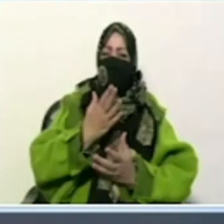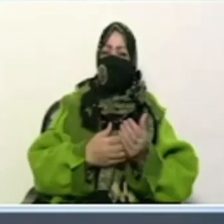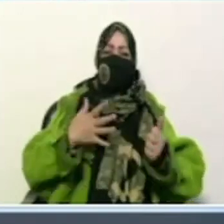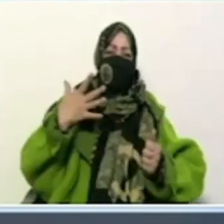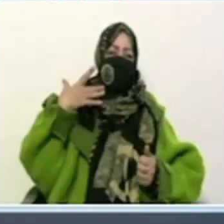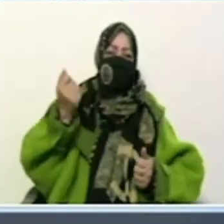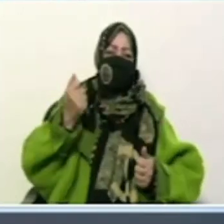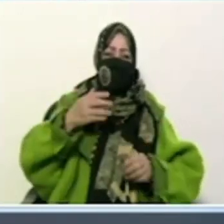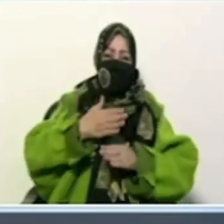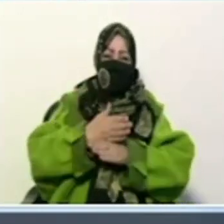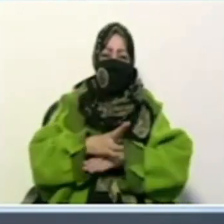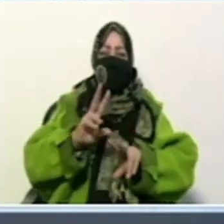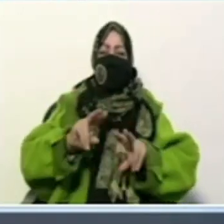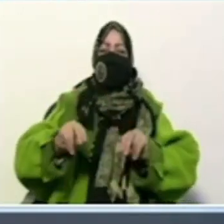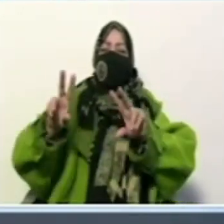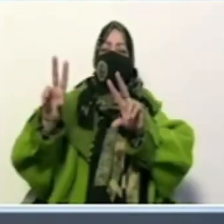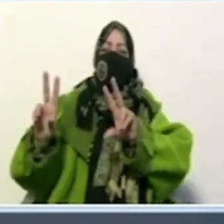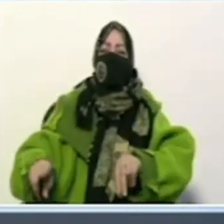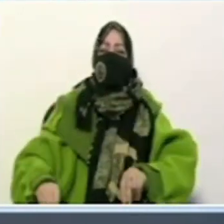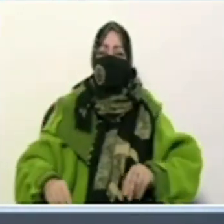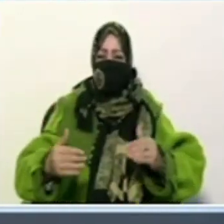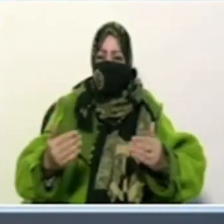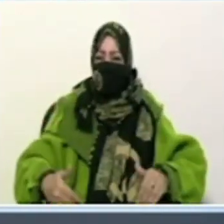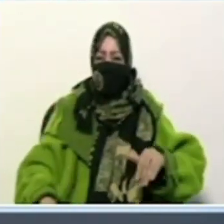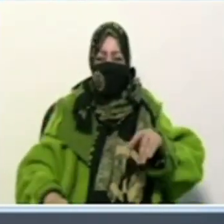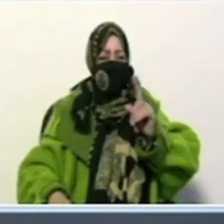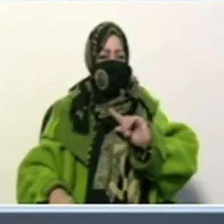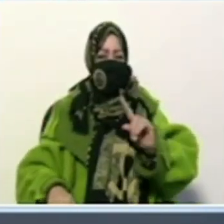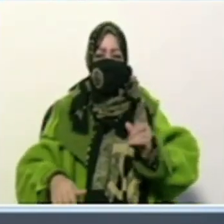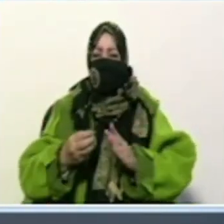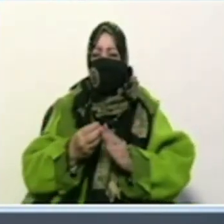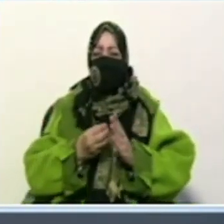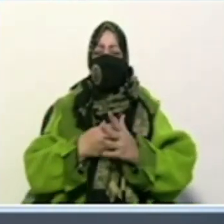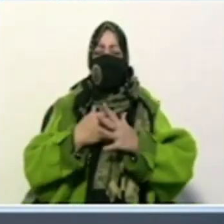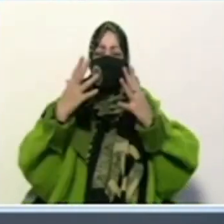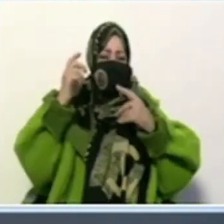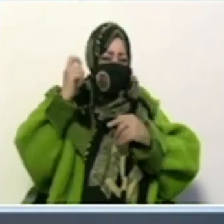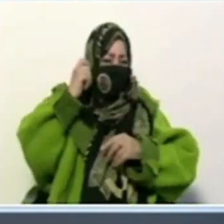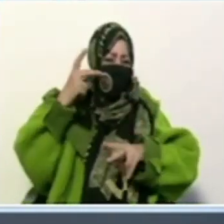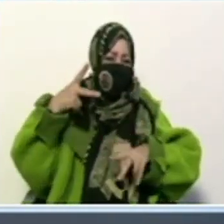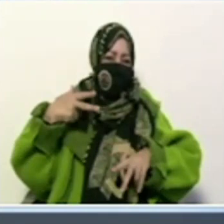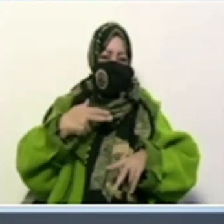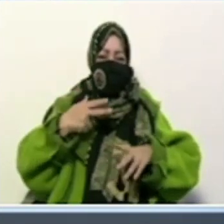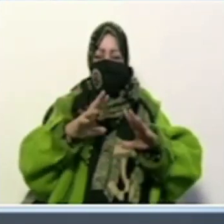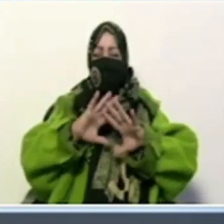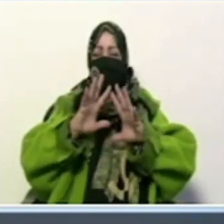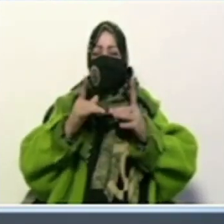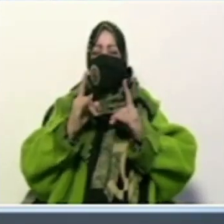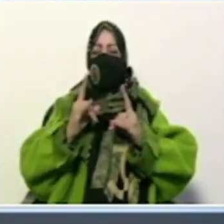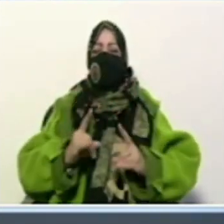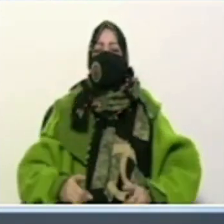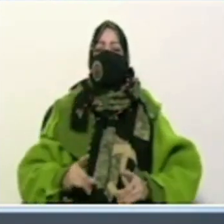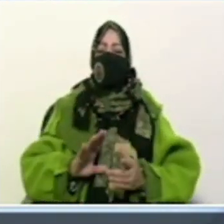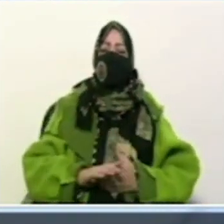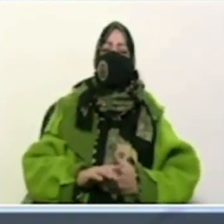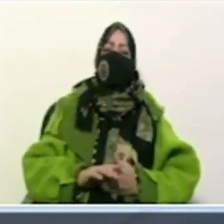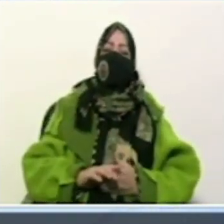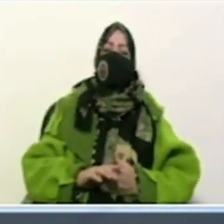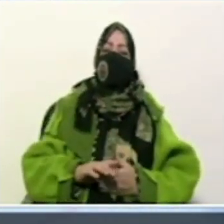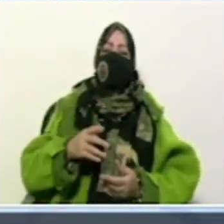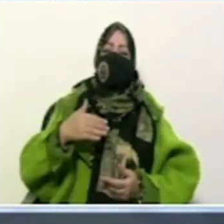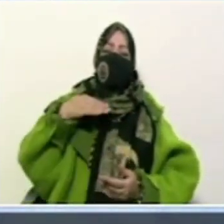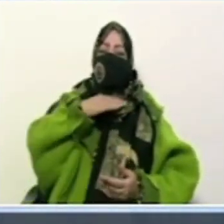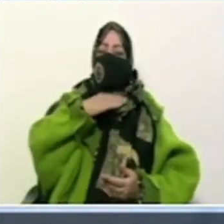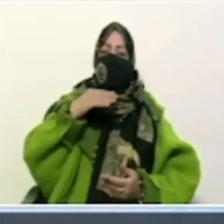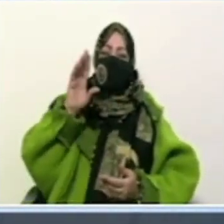يعني ما لا يصح في الضحايا لا يصح أن يجعل عقيقة، لأن كل منهما يعني نسك لله عز وجل، يذبحه